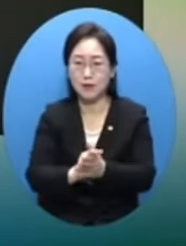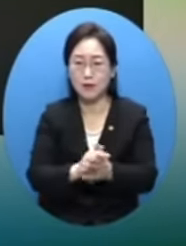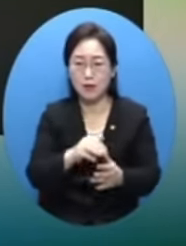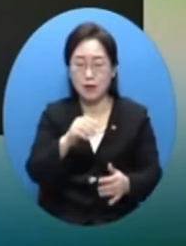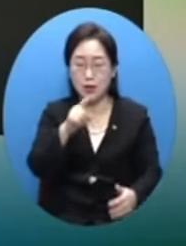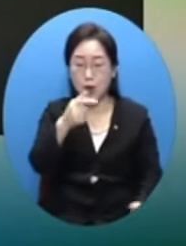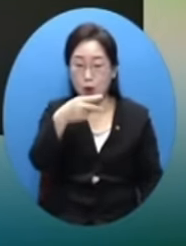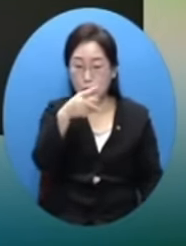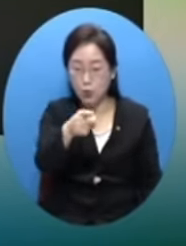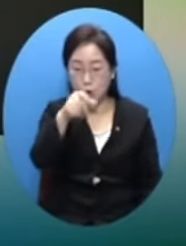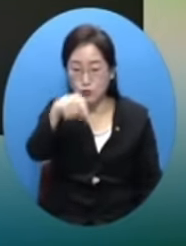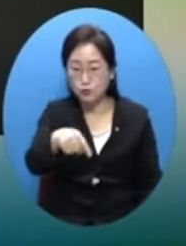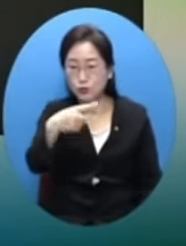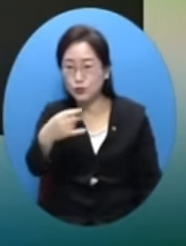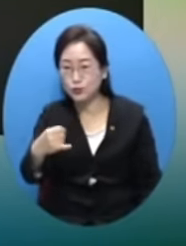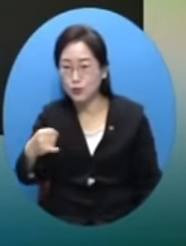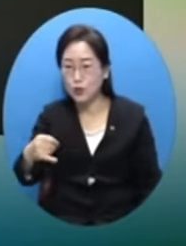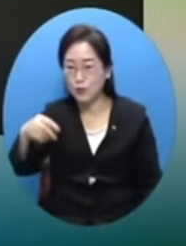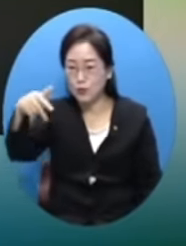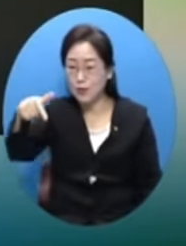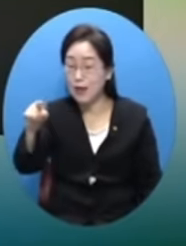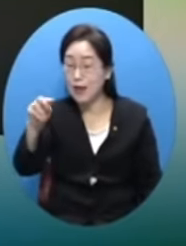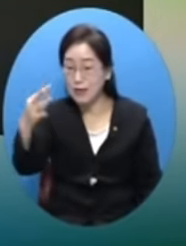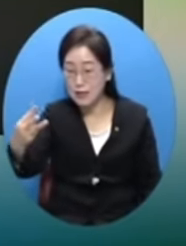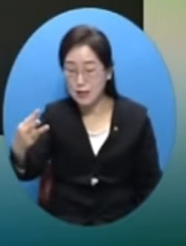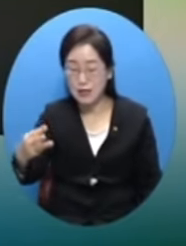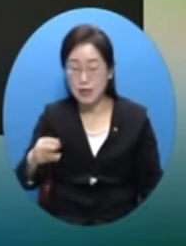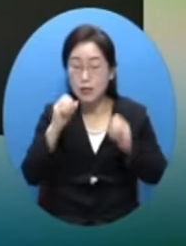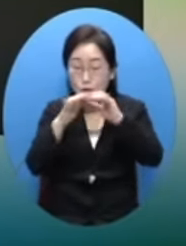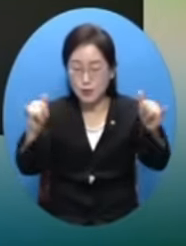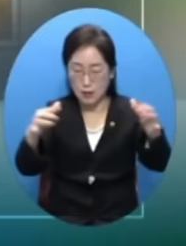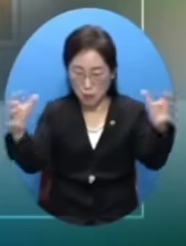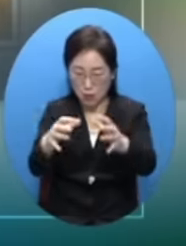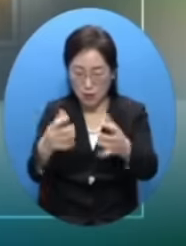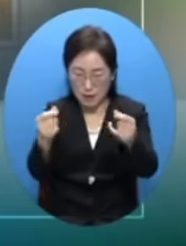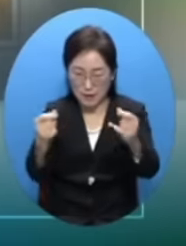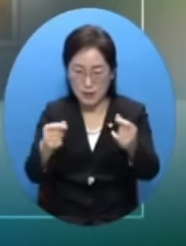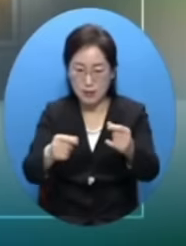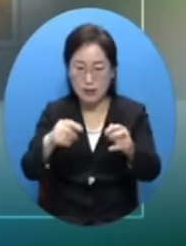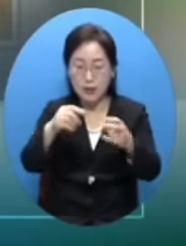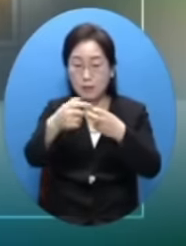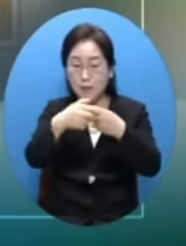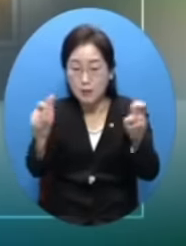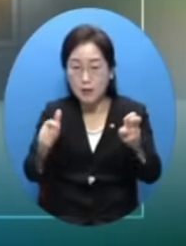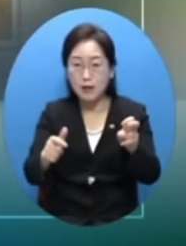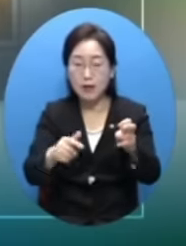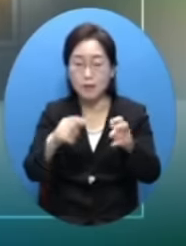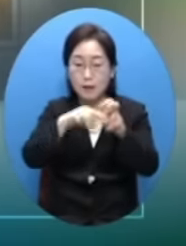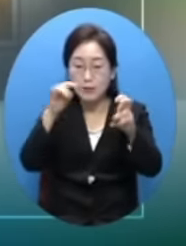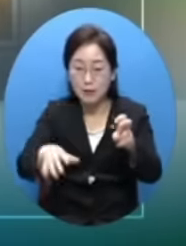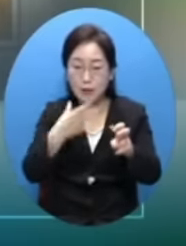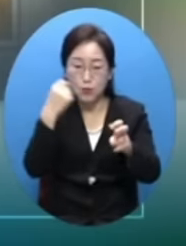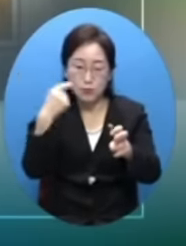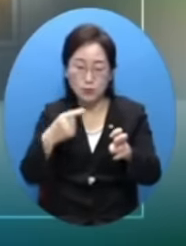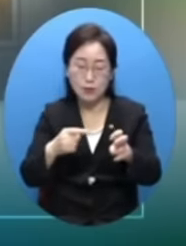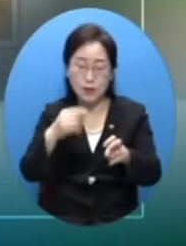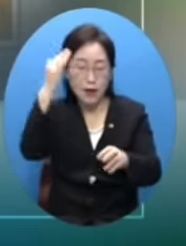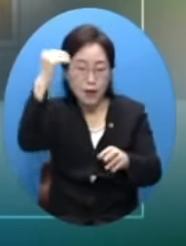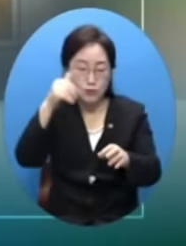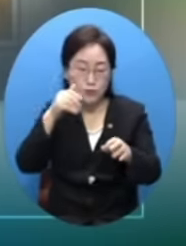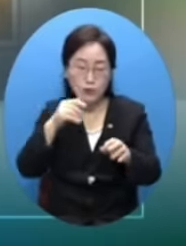게일 선교사와 함께 성경을 조선말로 번역을 했는데 마가복음, 마태복음, 고린도전서를 번역을 합니다.